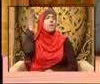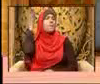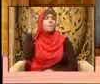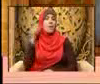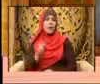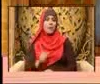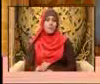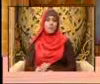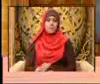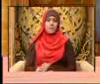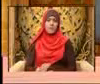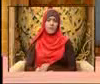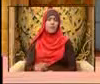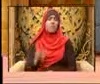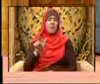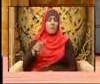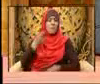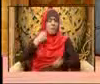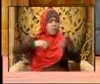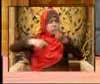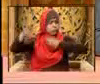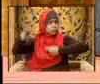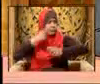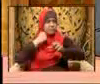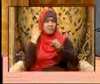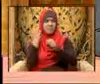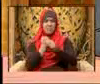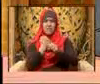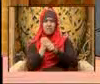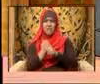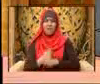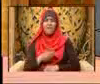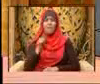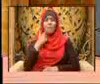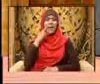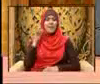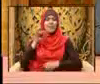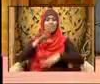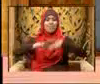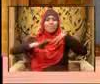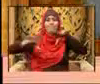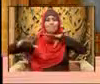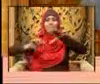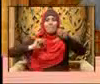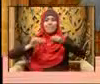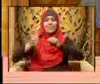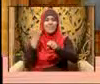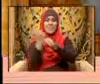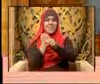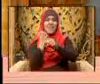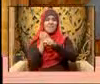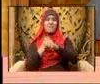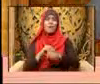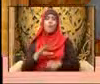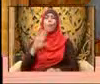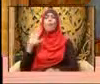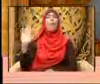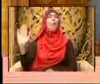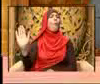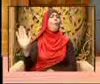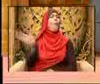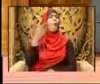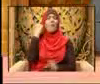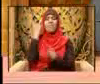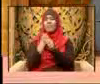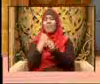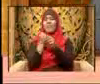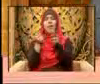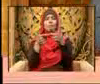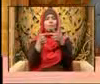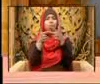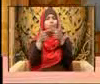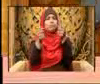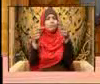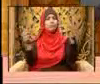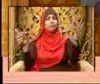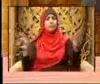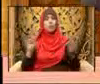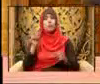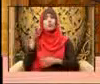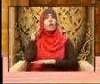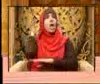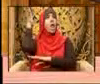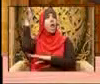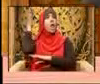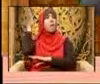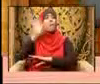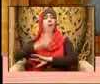كان فيهم التاجر، واللي كان فيهم صاحب حرفة، واللي كان فيهم يعني كلهم كانوا يزاولون أعمالا، مش والله لأنه